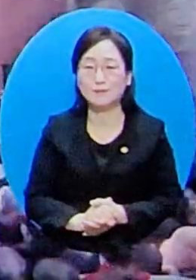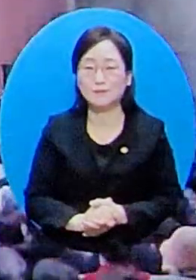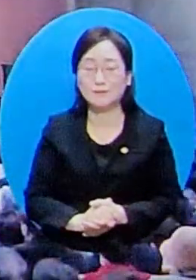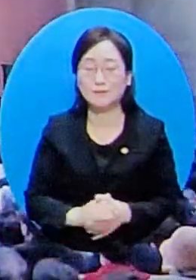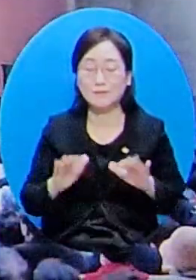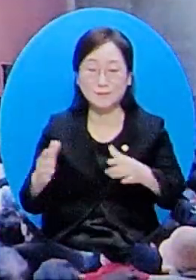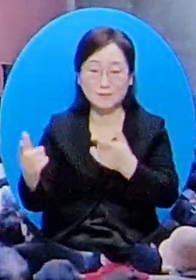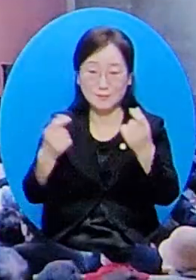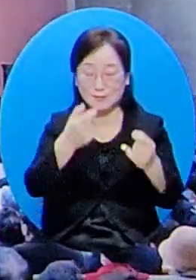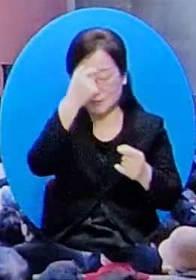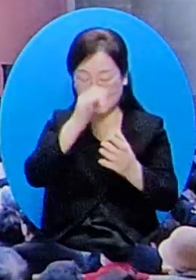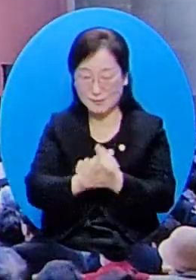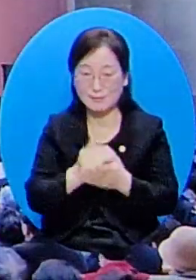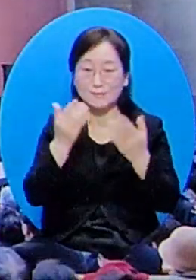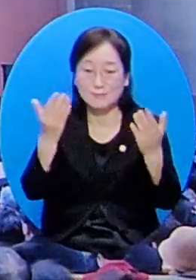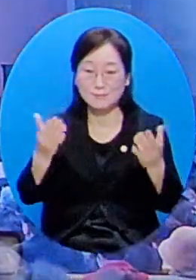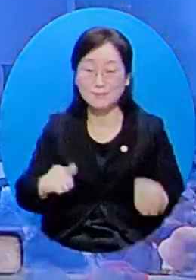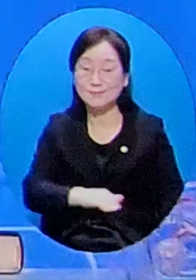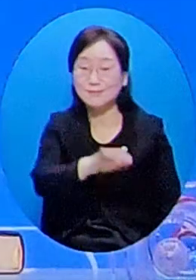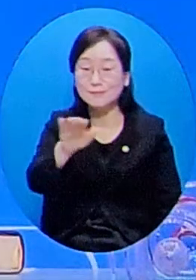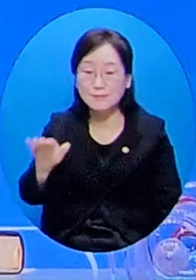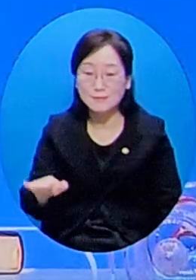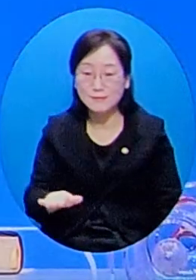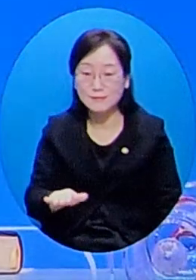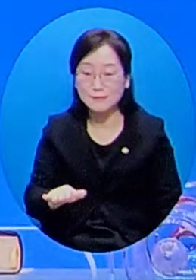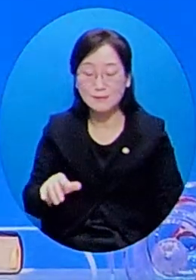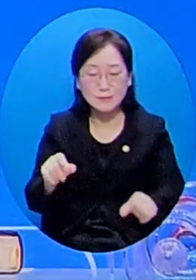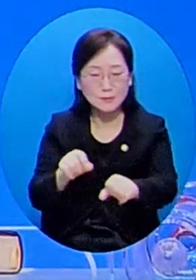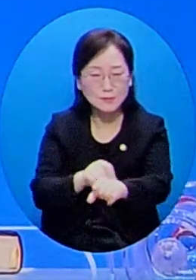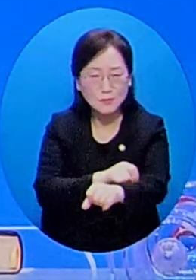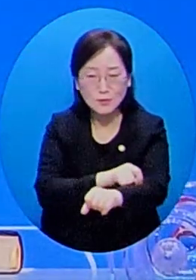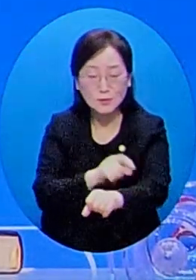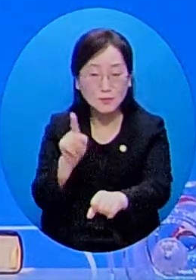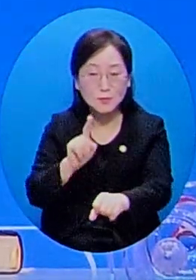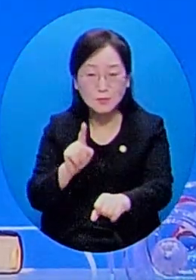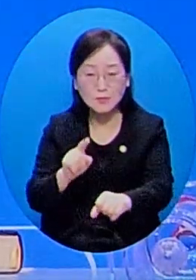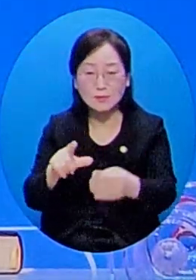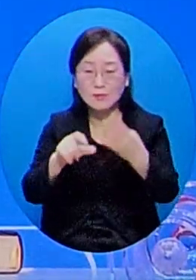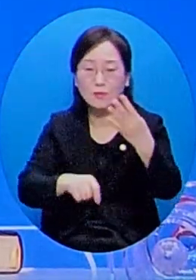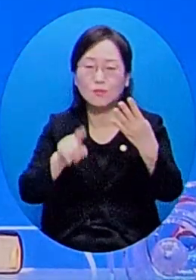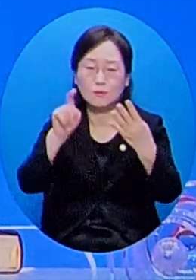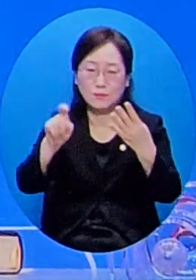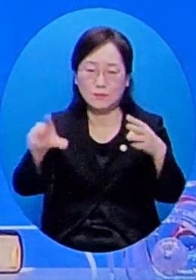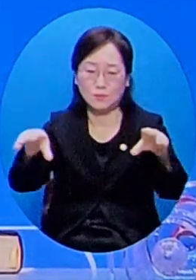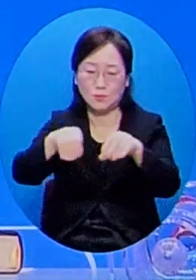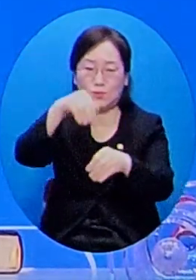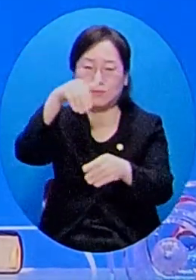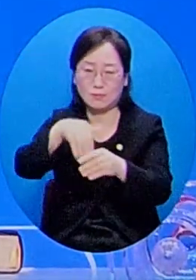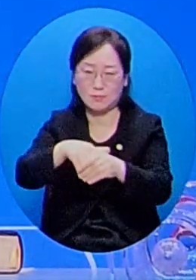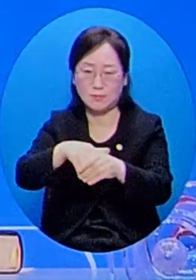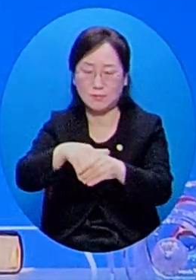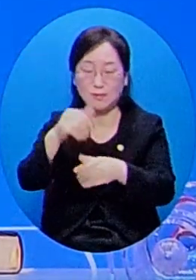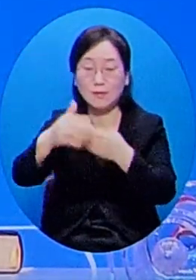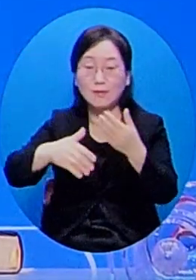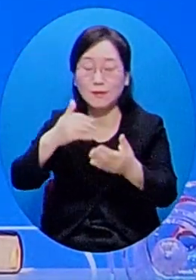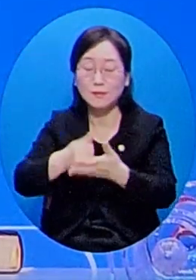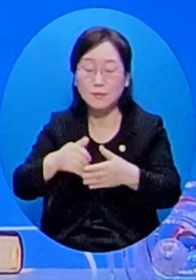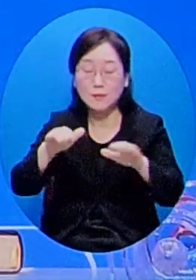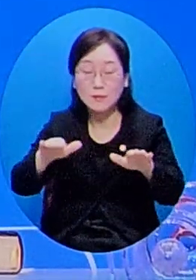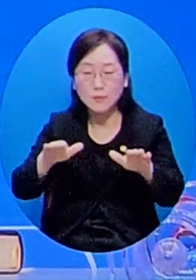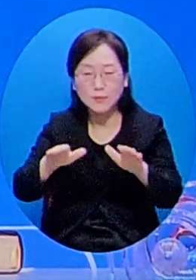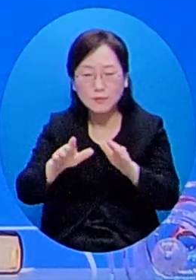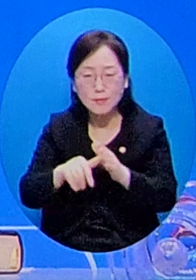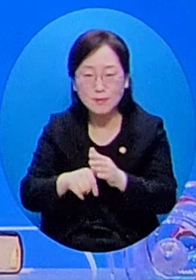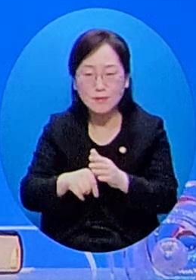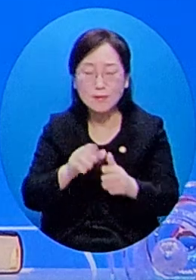이제 기도하는 시간입니다. 우리가 오늘 특별히 기도해야 될 것은 우리가 4월 10일 총선이 다가오는데 하나님 이번 총선에는